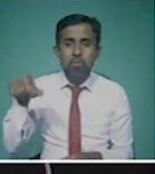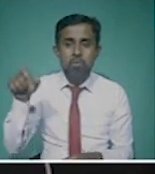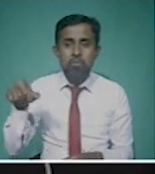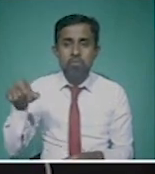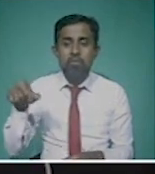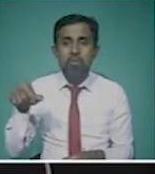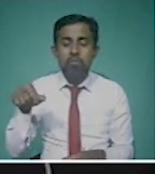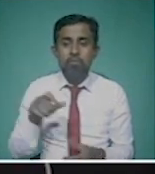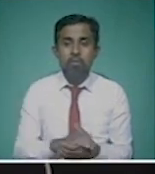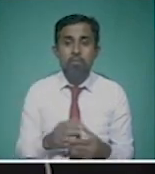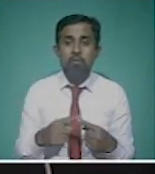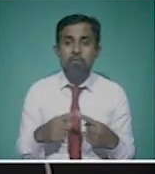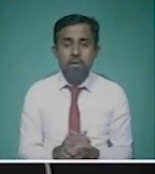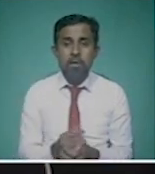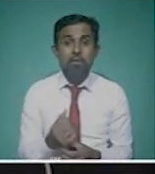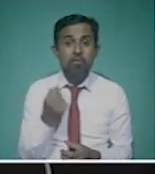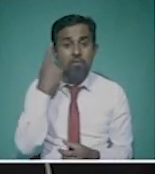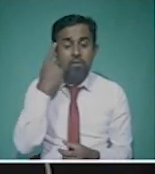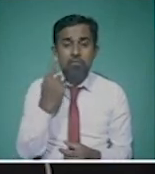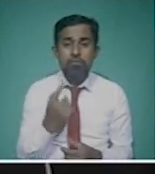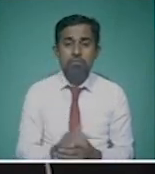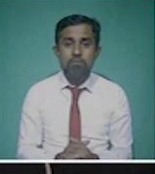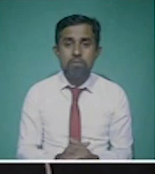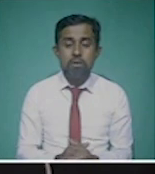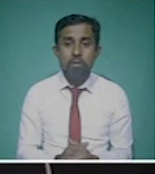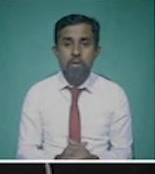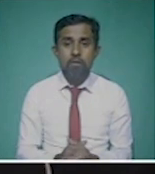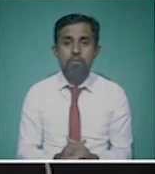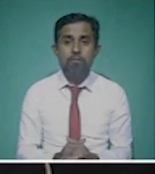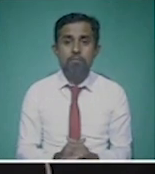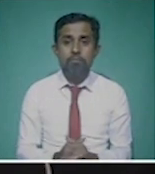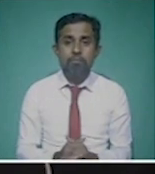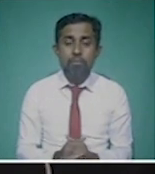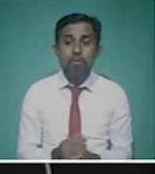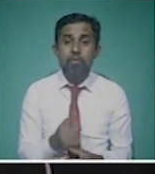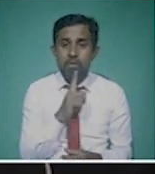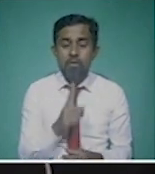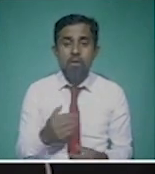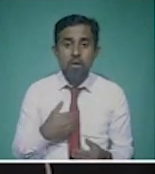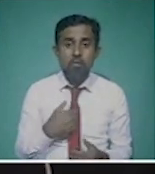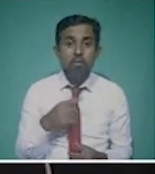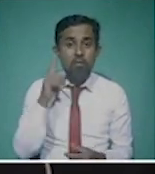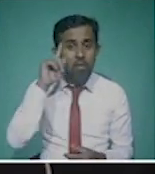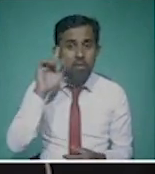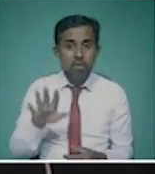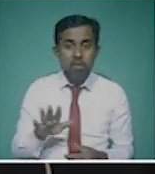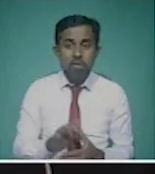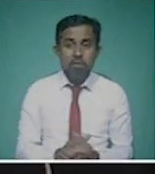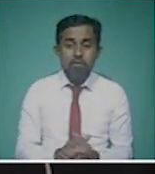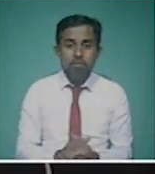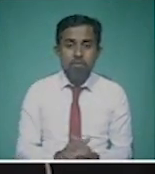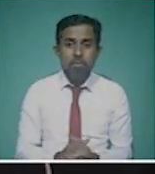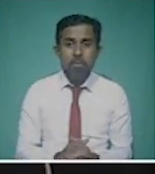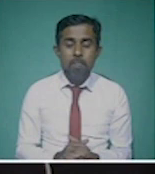கொண்டிருக்கும் என்பதை நாங்கள் முழுமையாக உணர்ந்திருக்கிறோம் அந்த அடிப்படையிலே இந்த விவகாரத்திலே